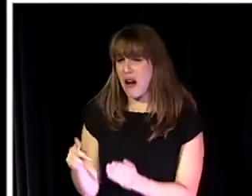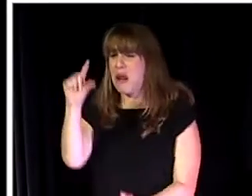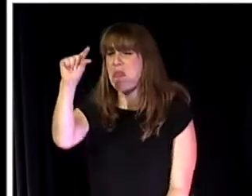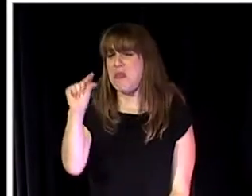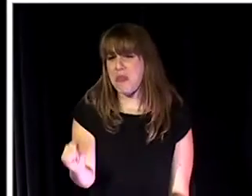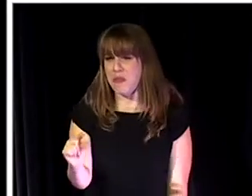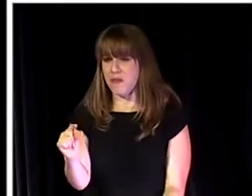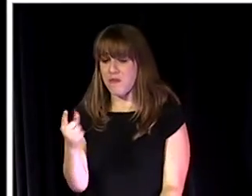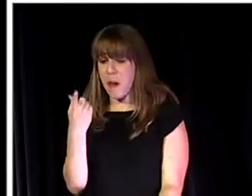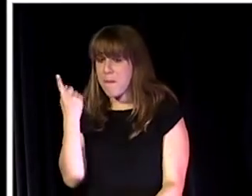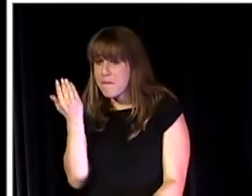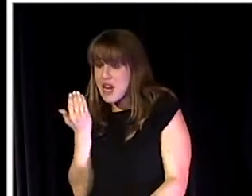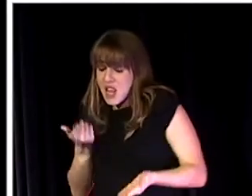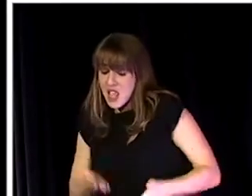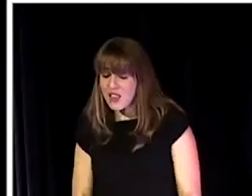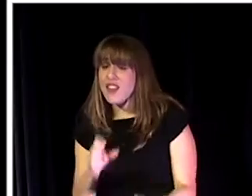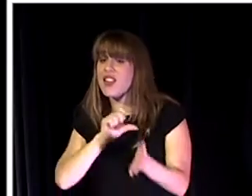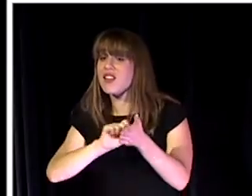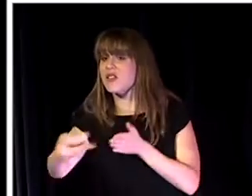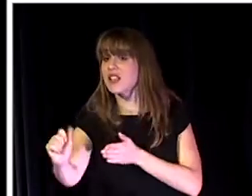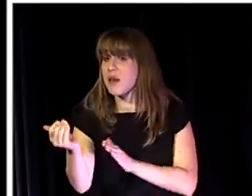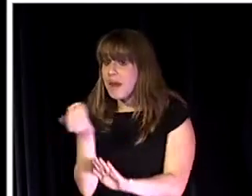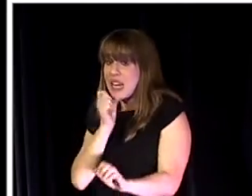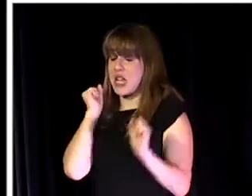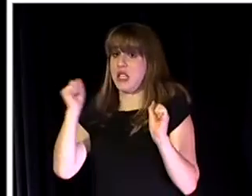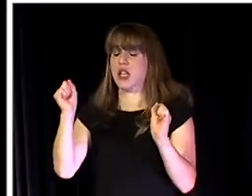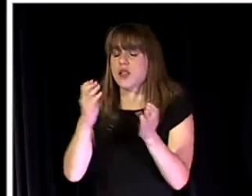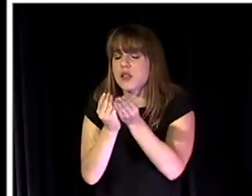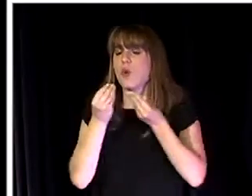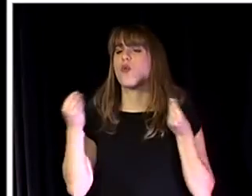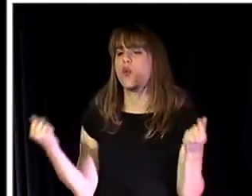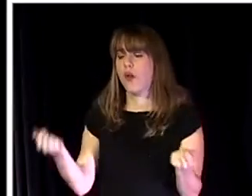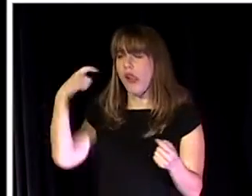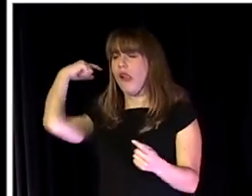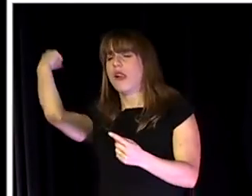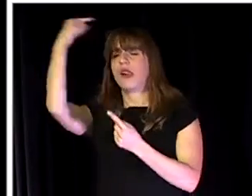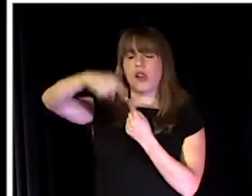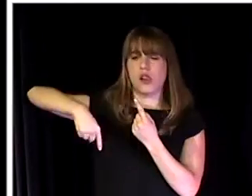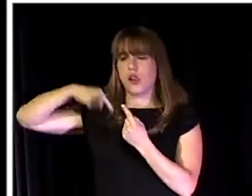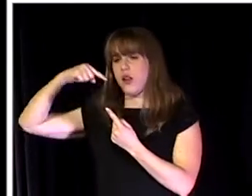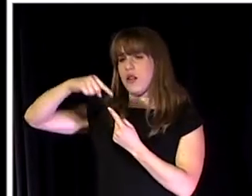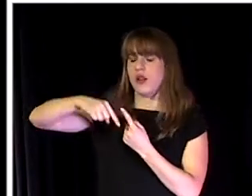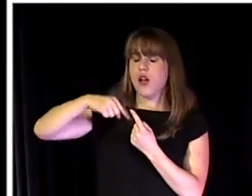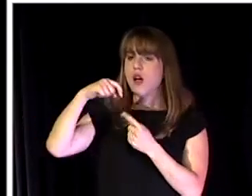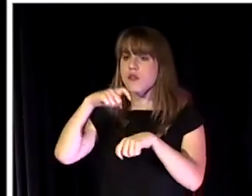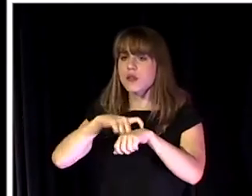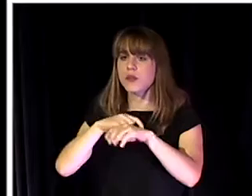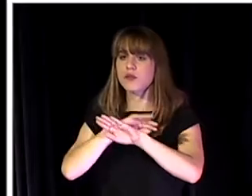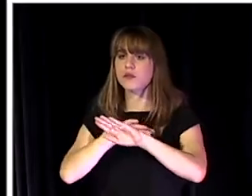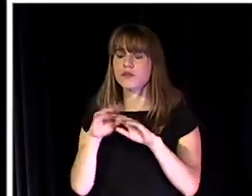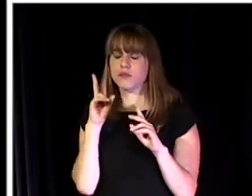δα. Πριν γεννηθείς, θα σβήσεις. Πριν ζήσεις, θα χαθείς. Ώσπου η γυναίκα